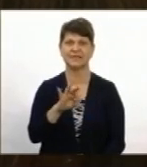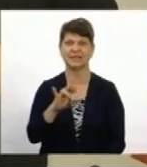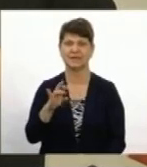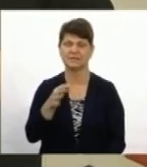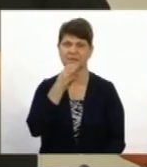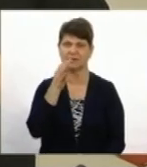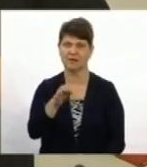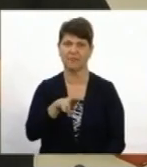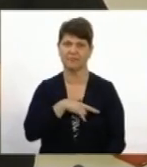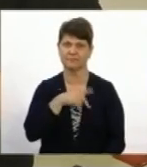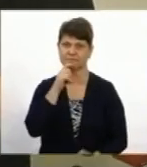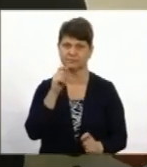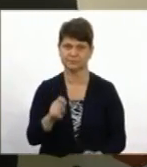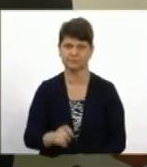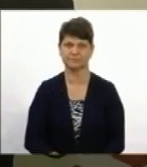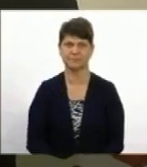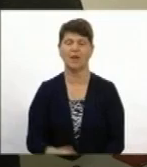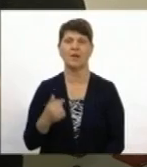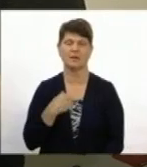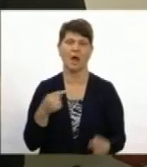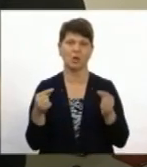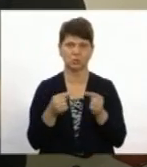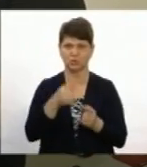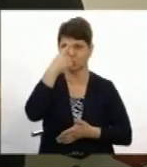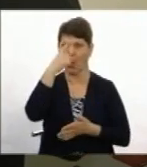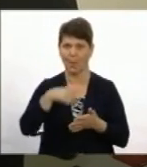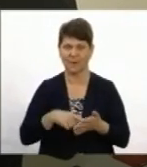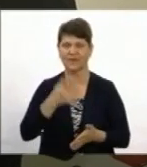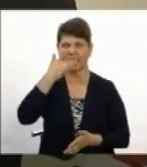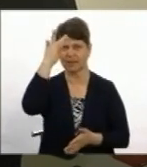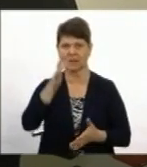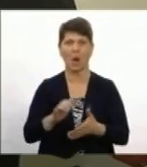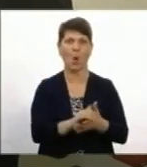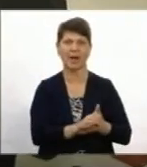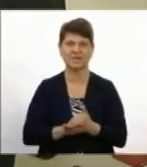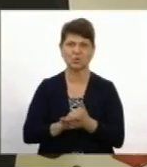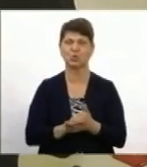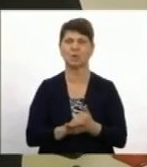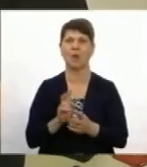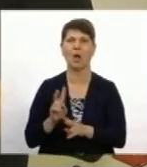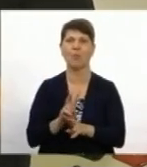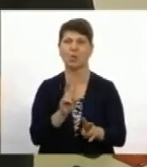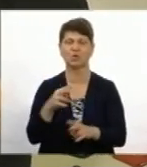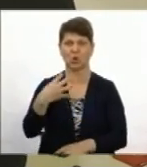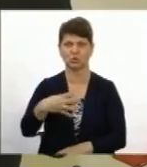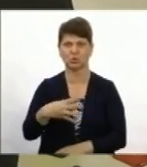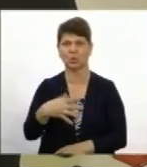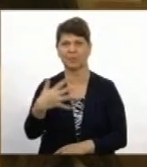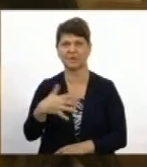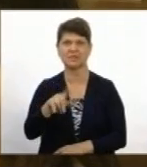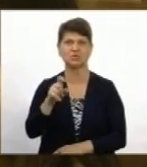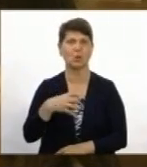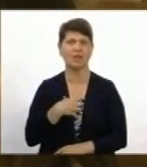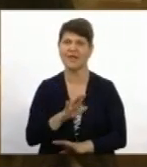пообіцяв винагороду. Я точно впевнений, що влітку ми організуємо вам подорож. 40 буде цих діток, буде 50, 100, це